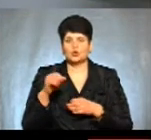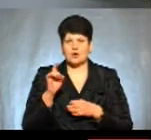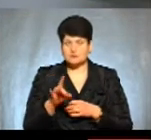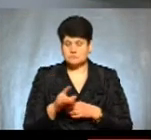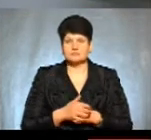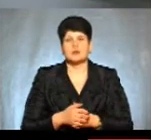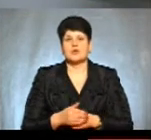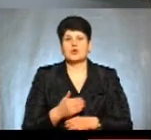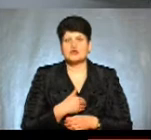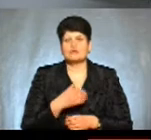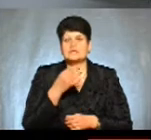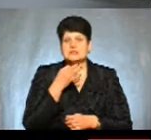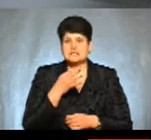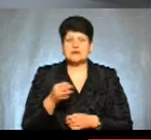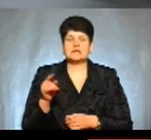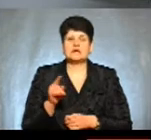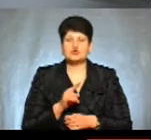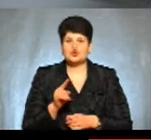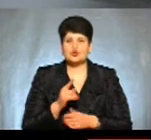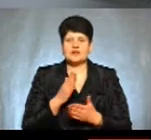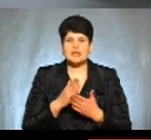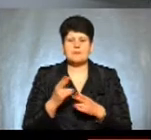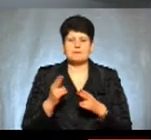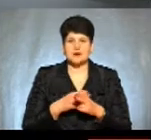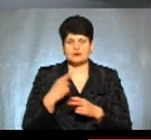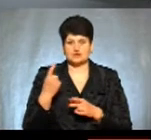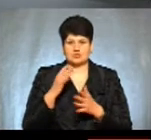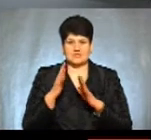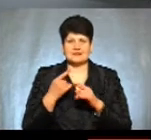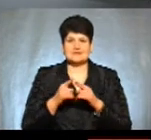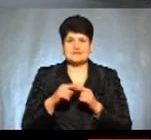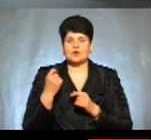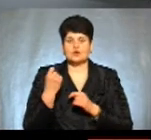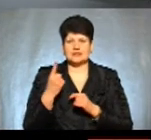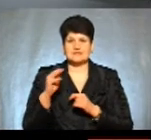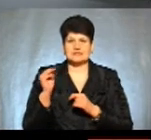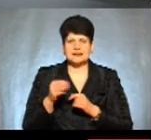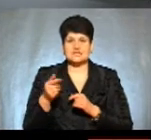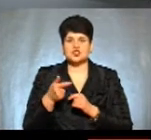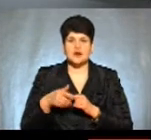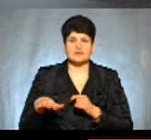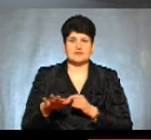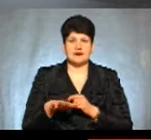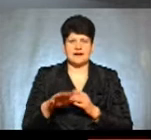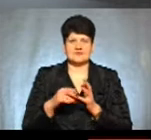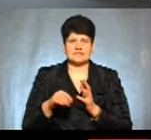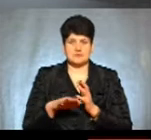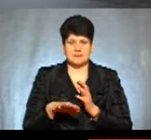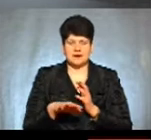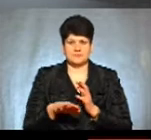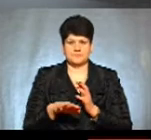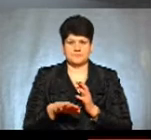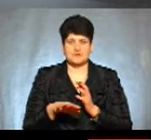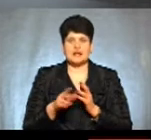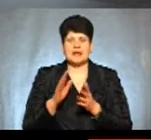І хотів ще сказати таке, що є безхозні ліси, а це немало є, це 11 тисяч гектарів земель, тобто